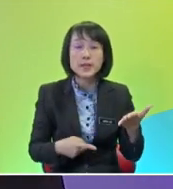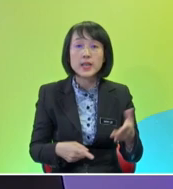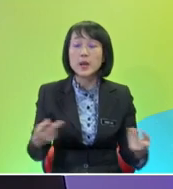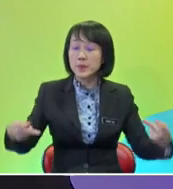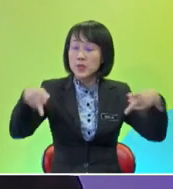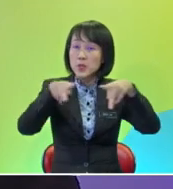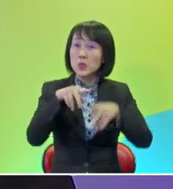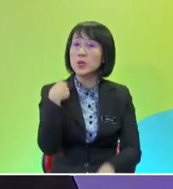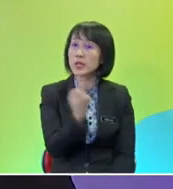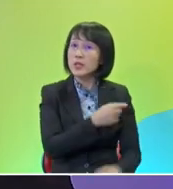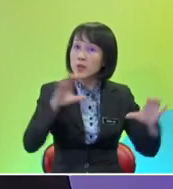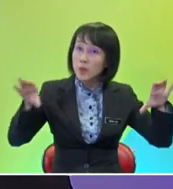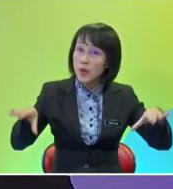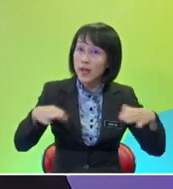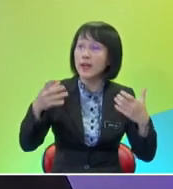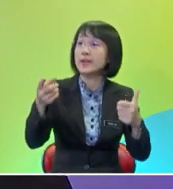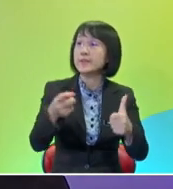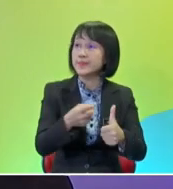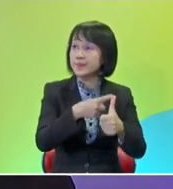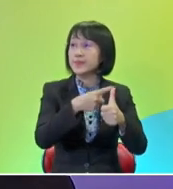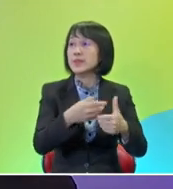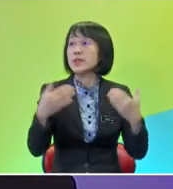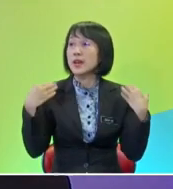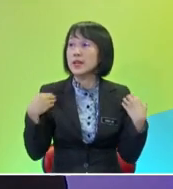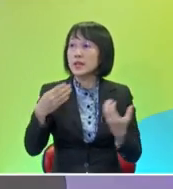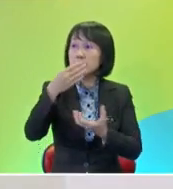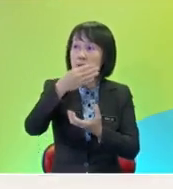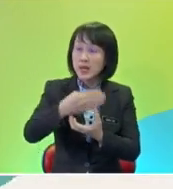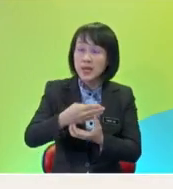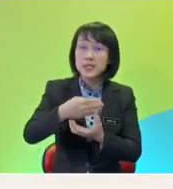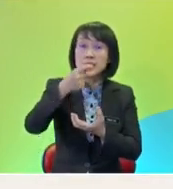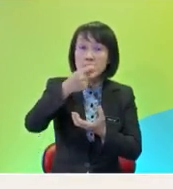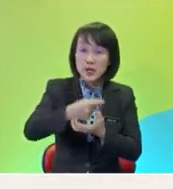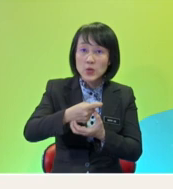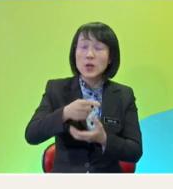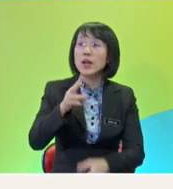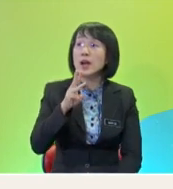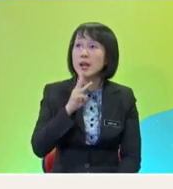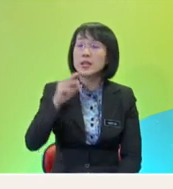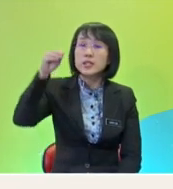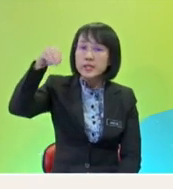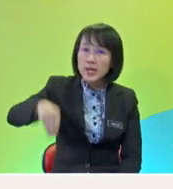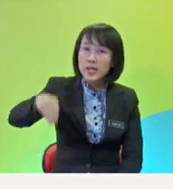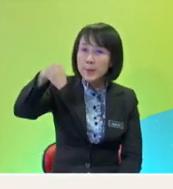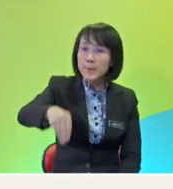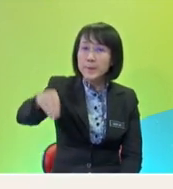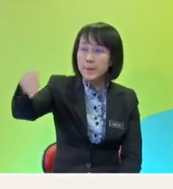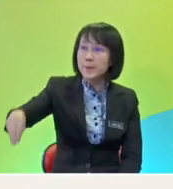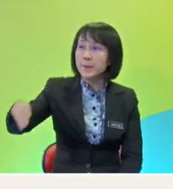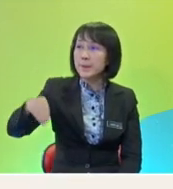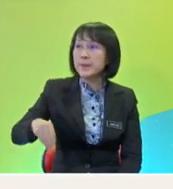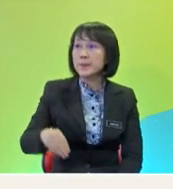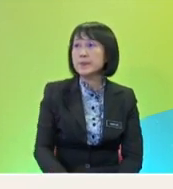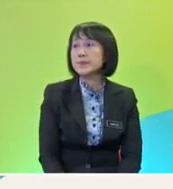kita lakukan? Okey, yang pertama, kalau ada bekas-bekas yang menakung air, kita kena tanam bekas-bekas yang tak boleh